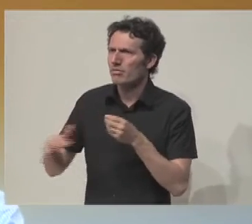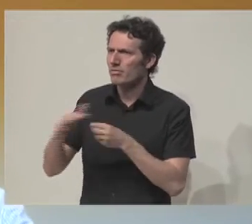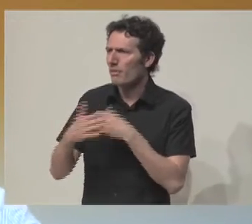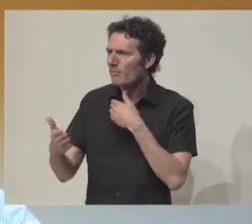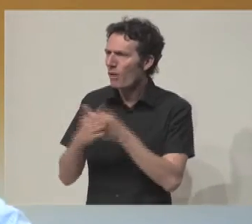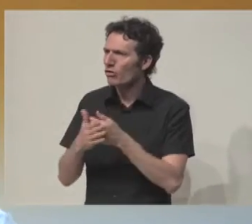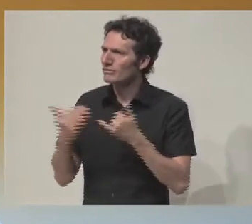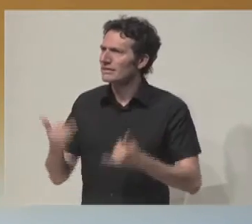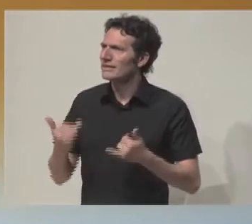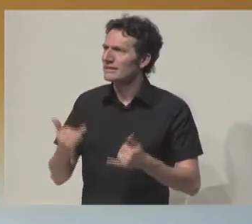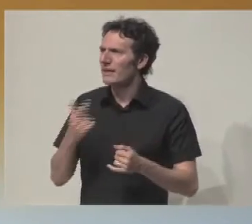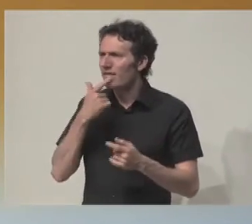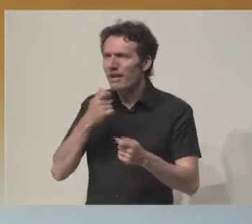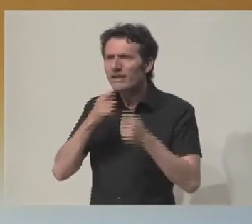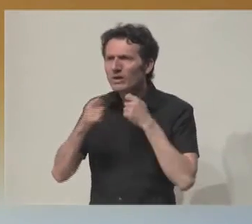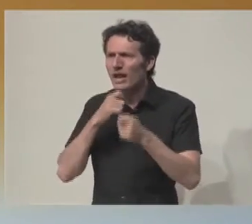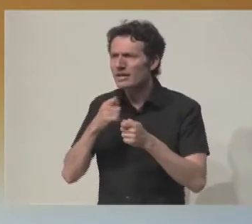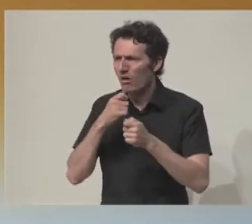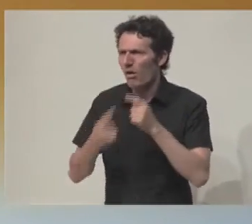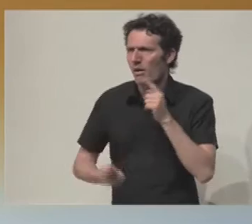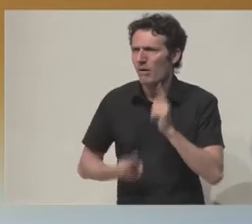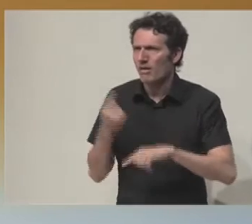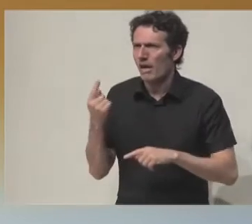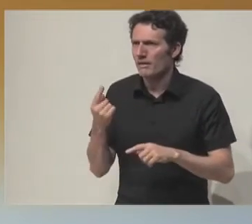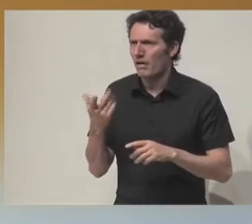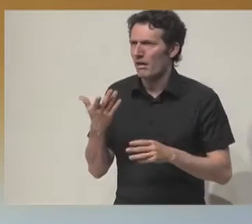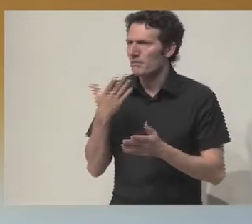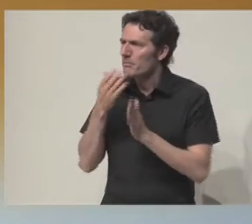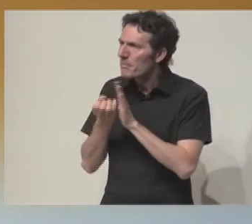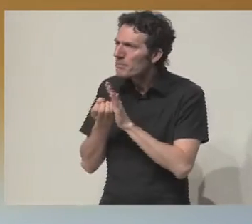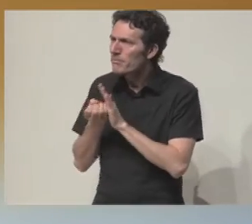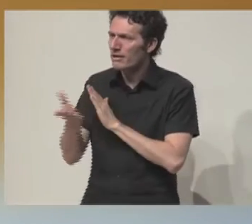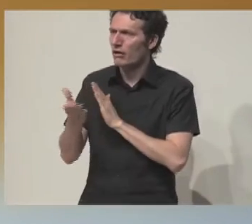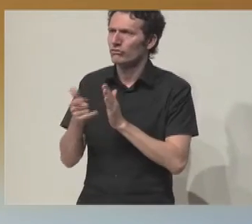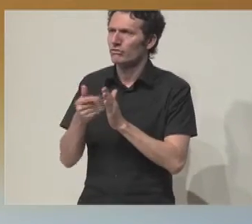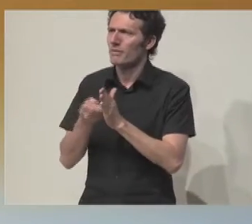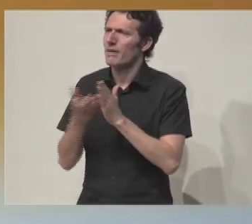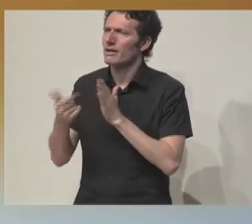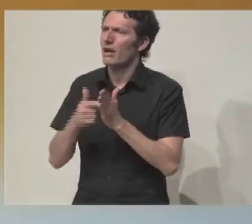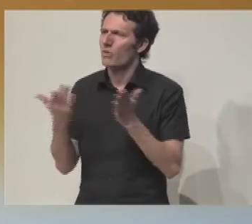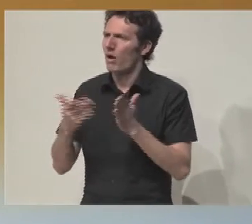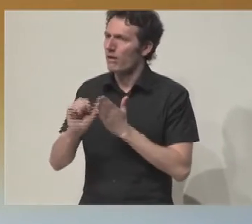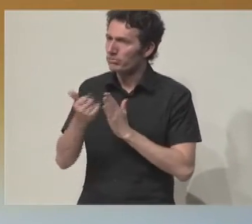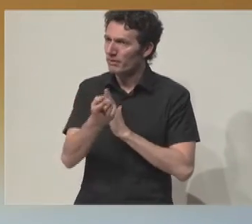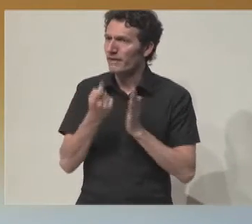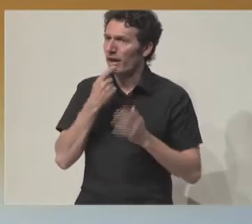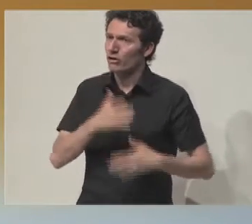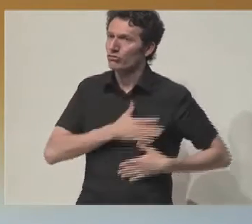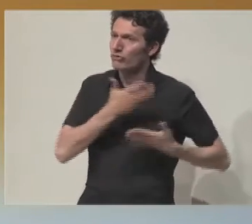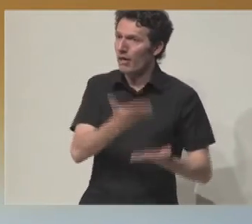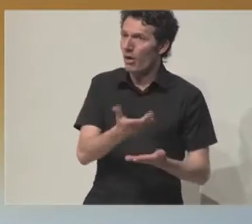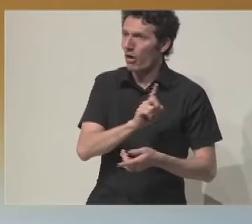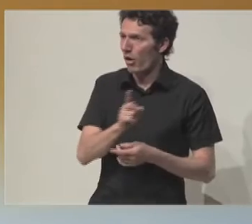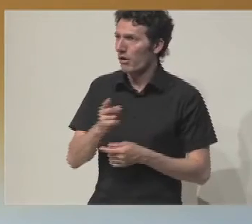des négociations cruciales ce message là qui n'est pas seulement de générosité qui est d'intérêt général